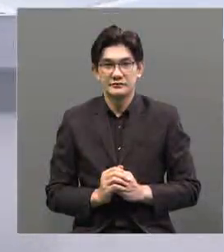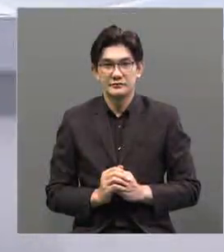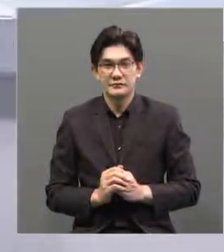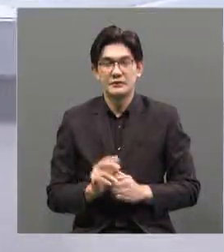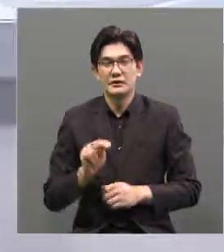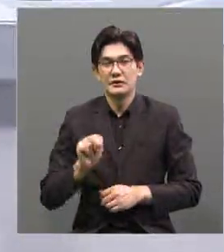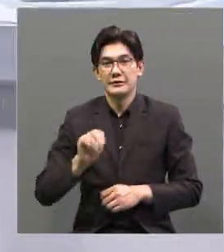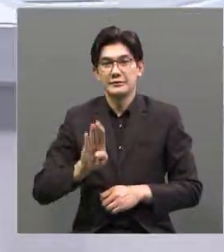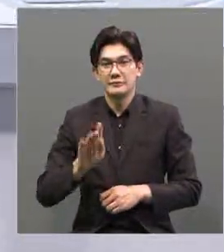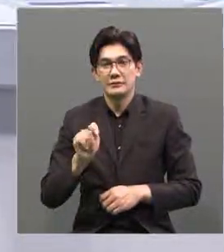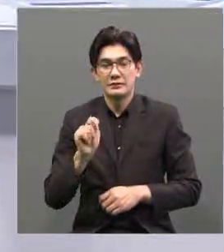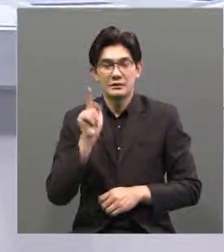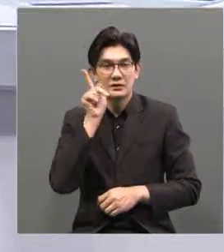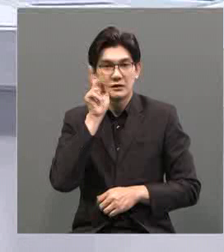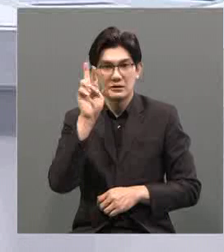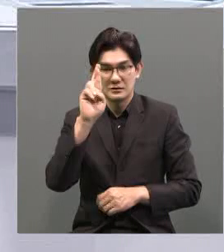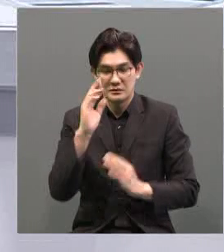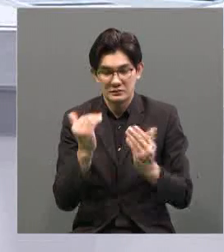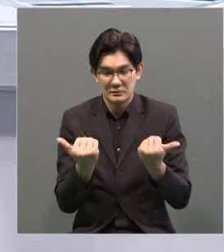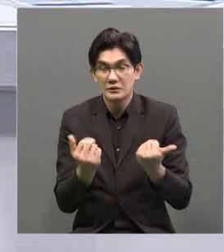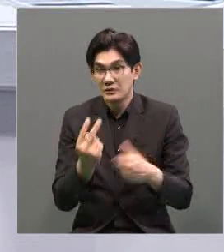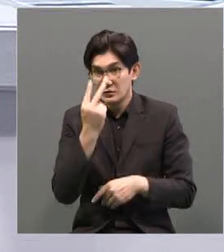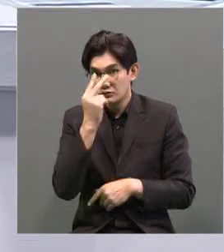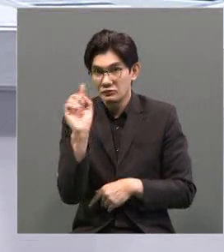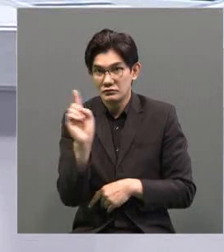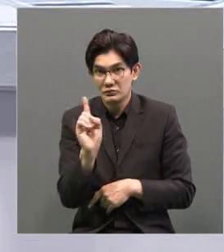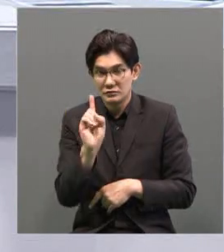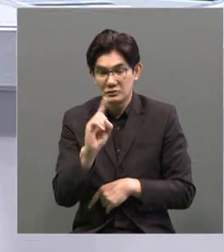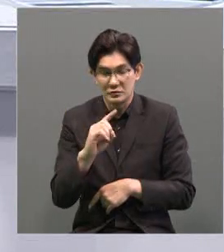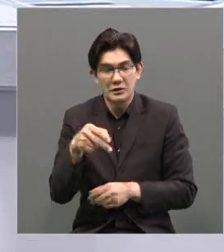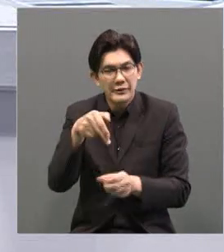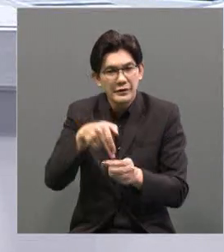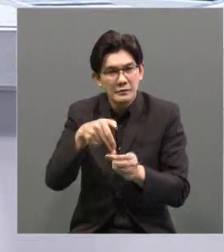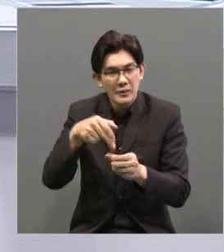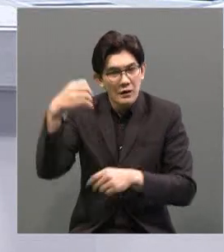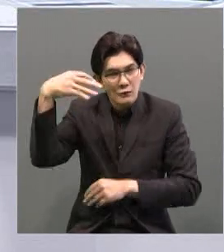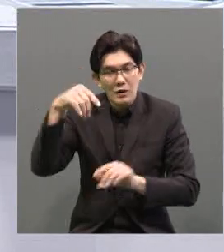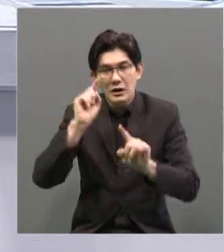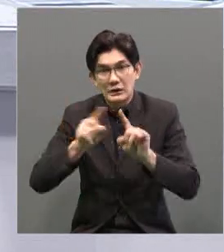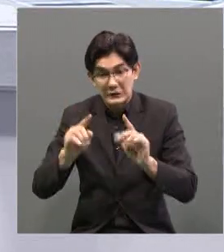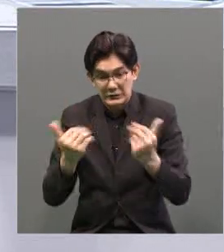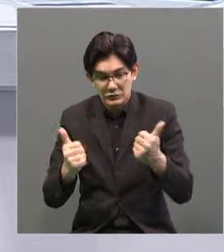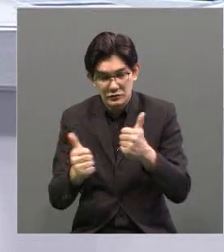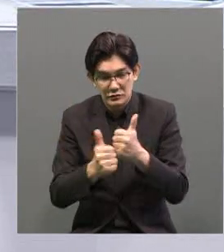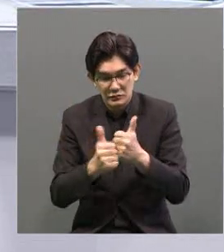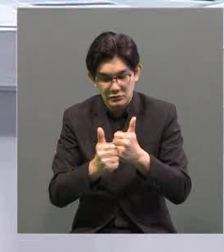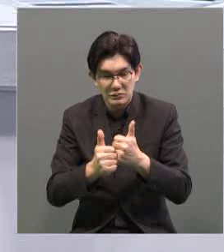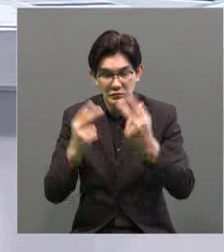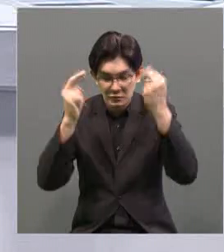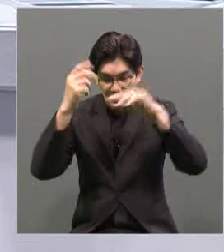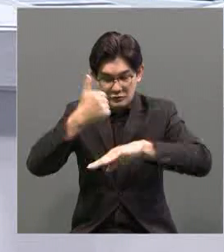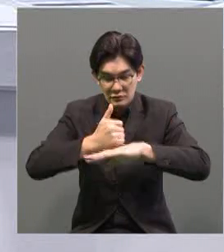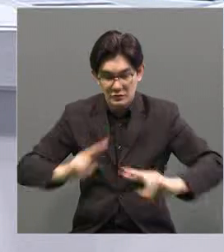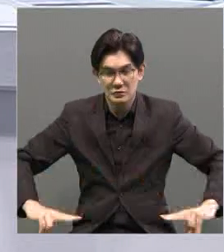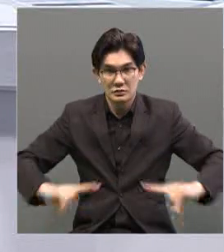กลับเข้าสู่ NBT News พักเที่ยงนะคะช่วงนี้มาติดตามสถานการณ์พลังงานค่ะซึ่งท่านรองนายกรัฐมนตรีและรัฐมนตรีว่าการกระท